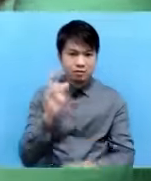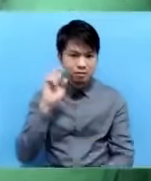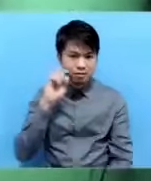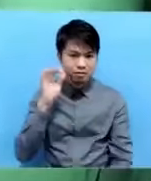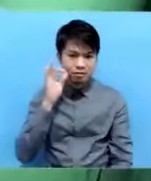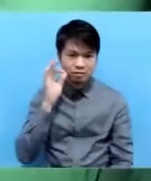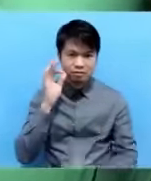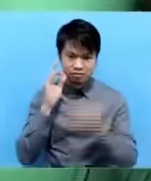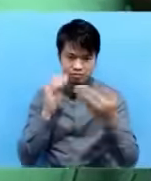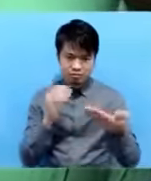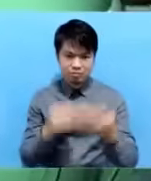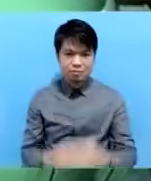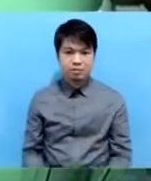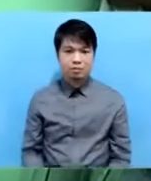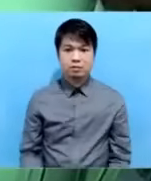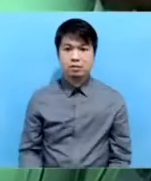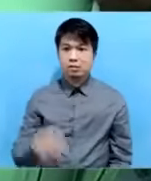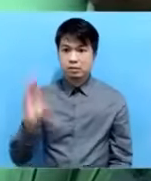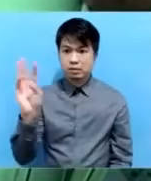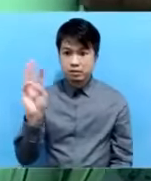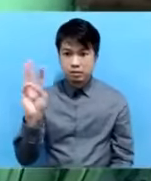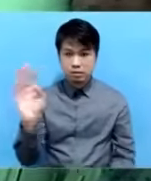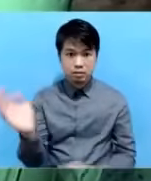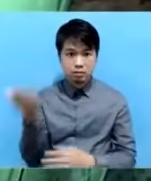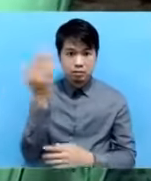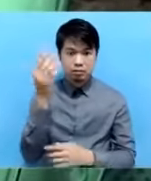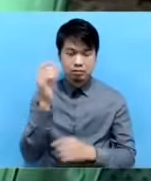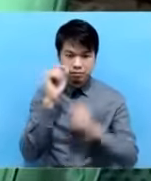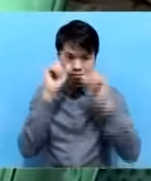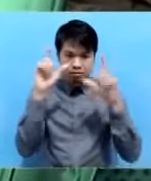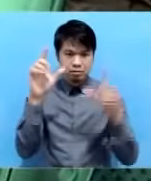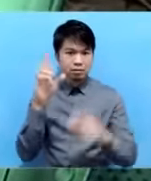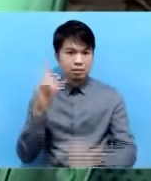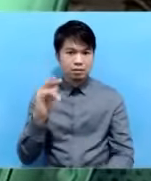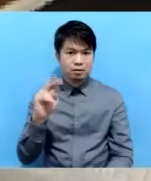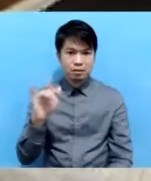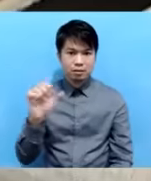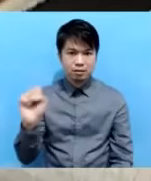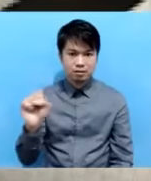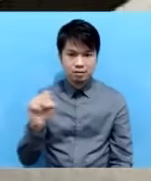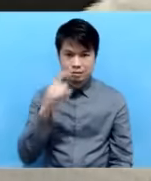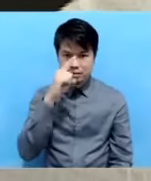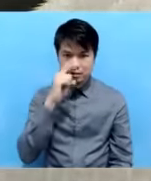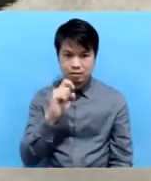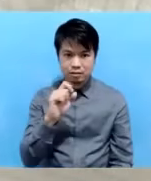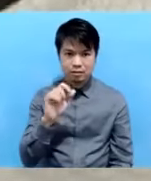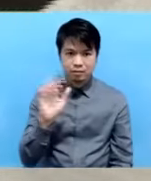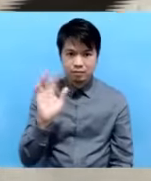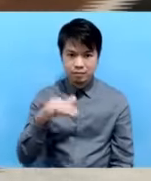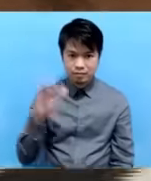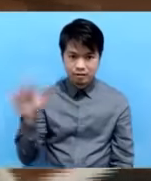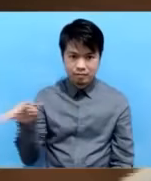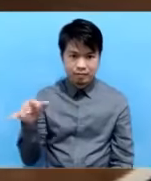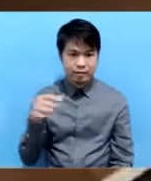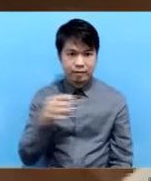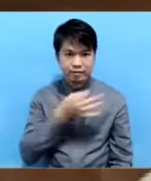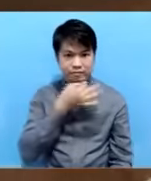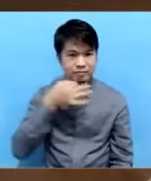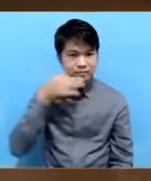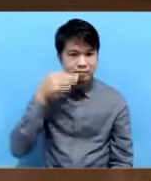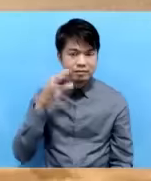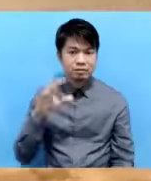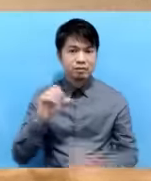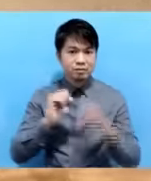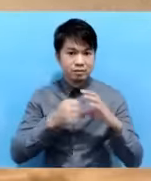lang ng umaga, gising na si Dennis Barena, 55 anyos na magsasaka dito sa Paracale, Camarines